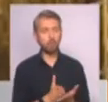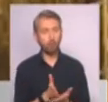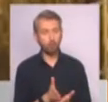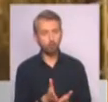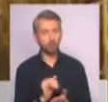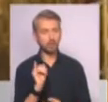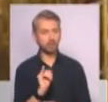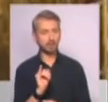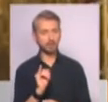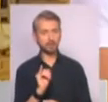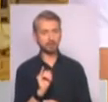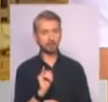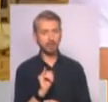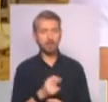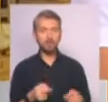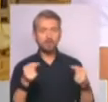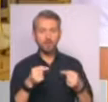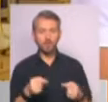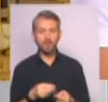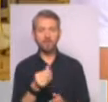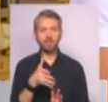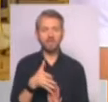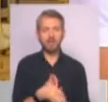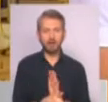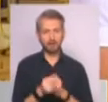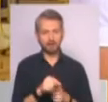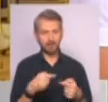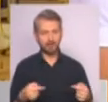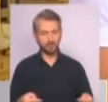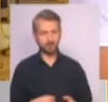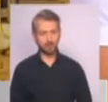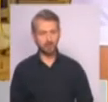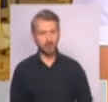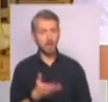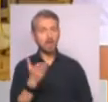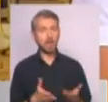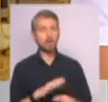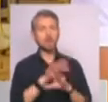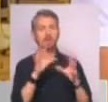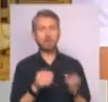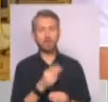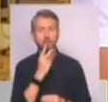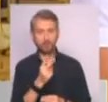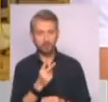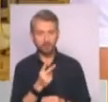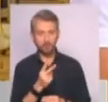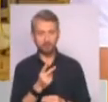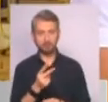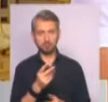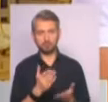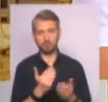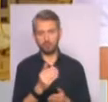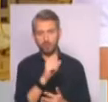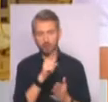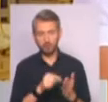і відповідних витрат на ці речі. Якщо загалом подивитися, повертаючись до вашого запитання,